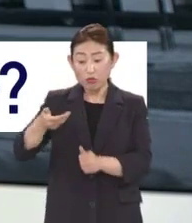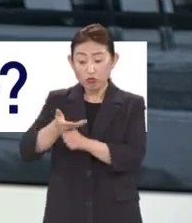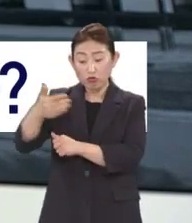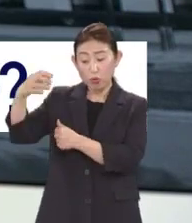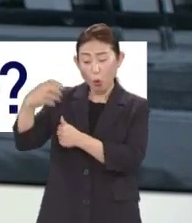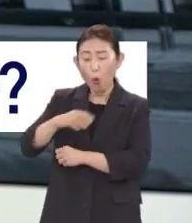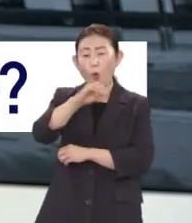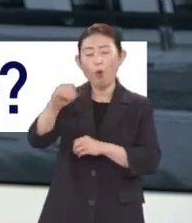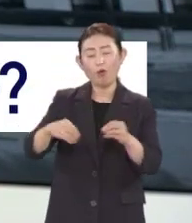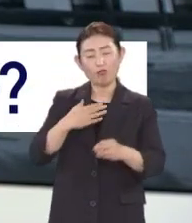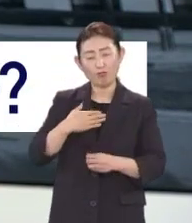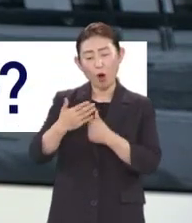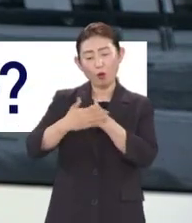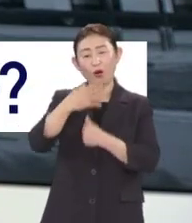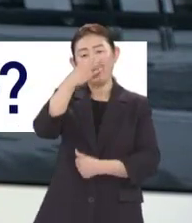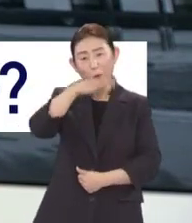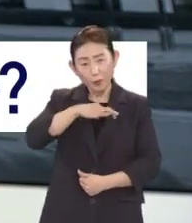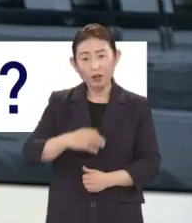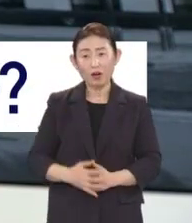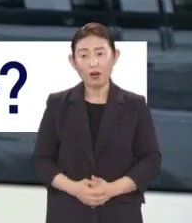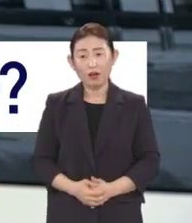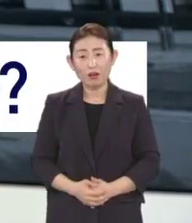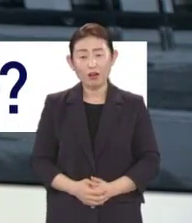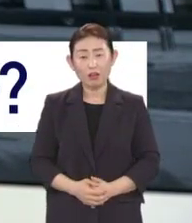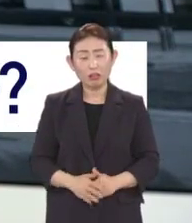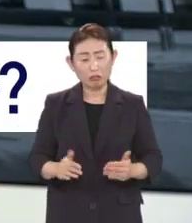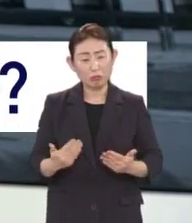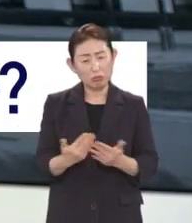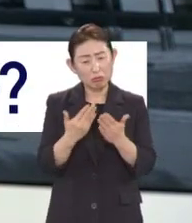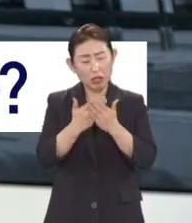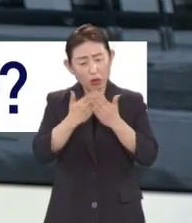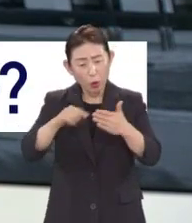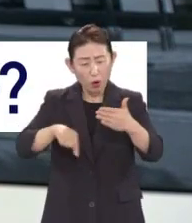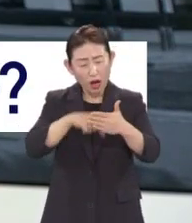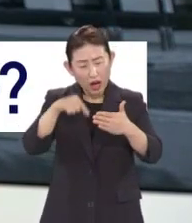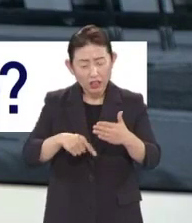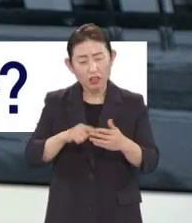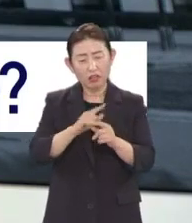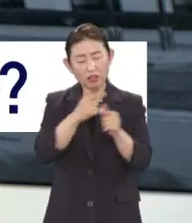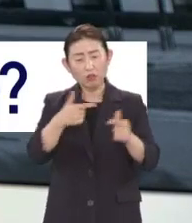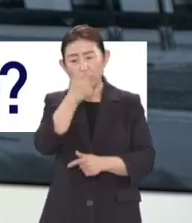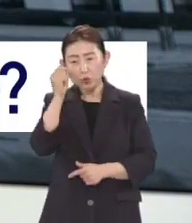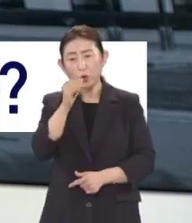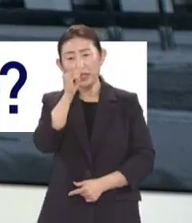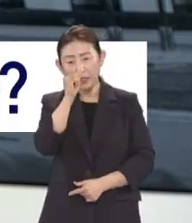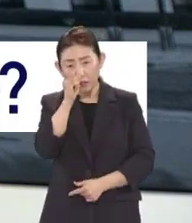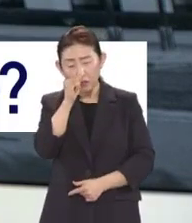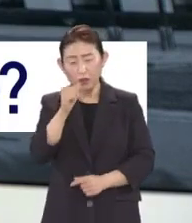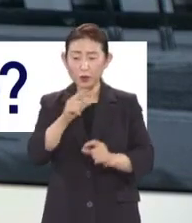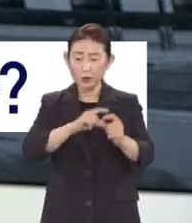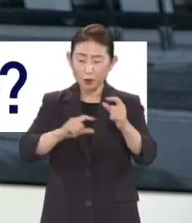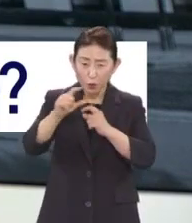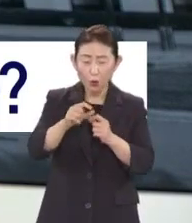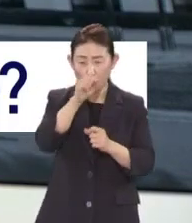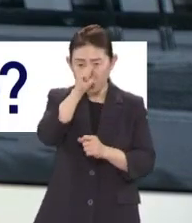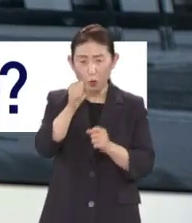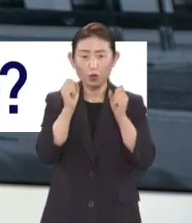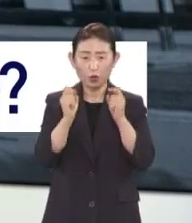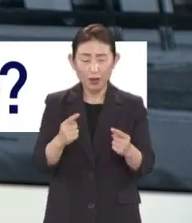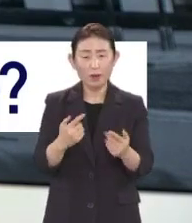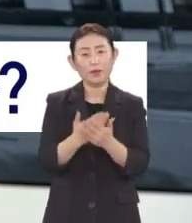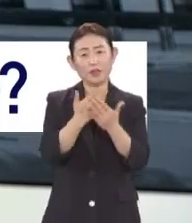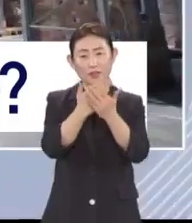급하게 성장을 하다 보니까 외형에 비해서 허점들이 많이 있었습니다. 그래서 수출 규제가 오히려 그런 허점을 보완하고 더 도약할 수